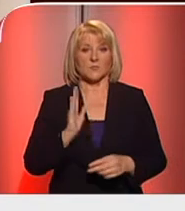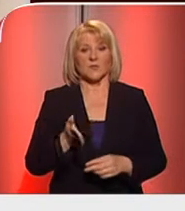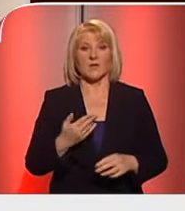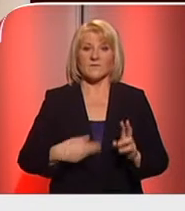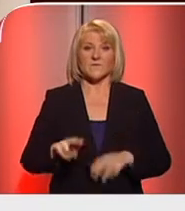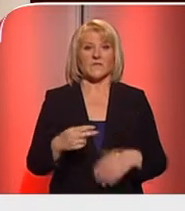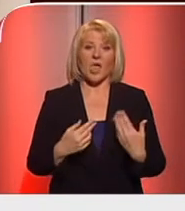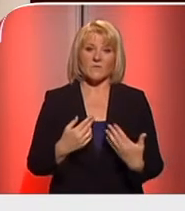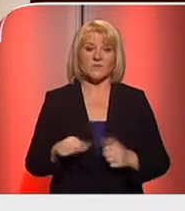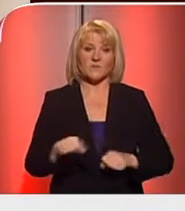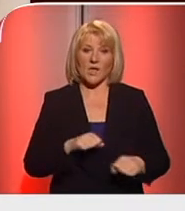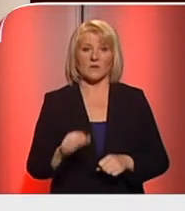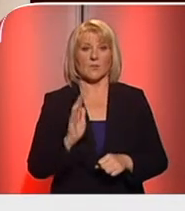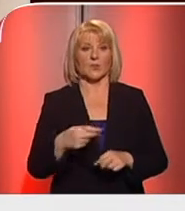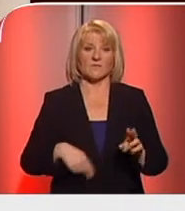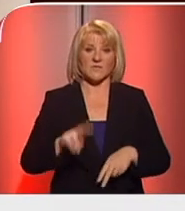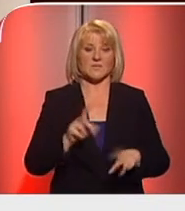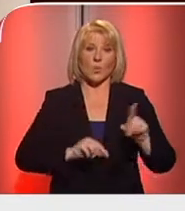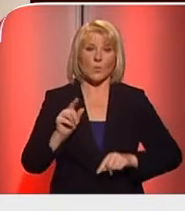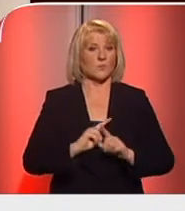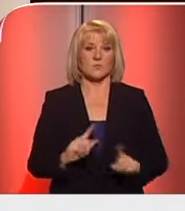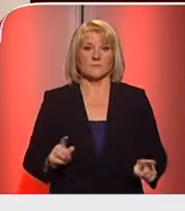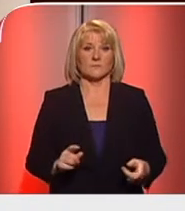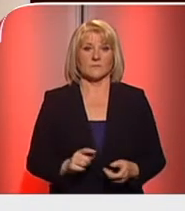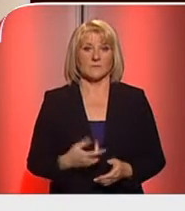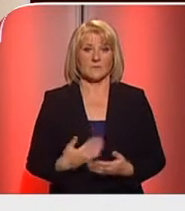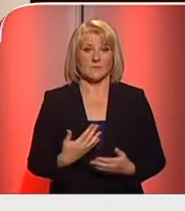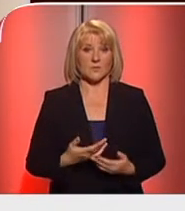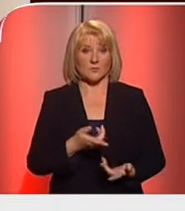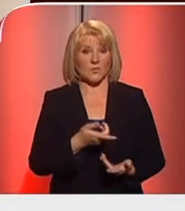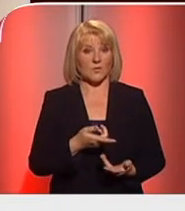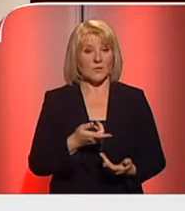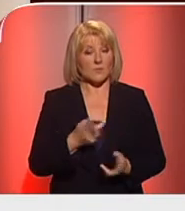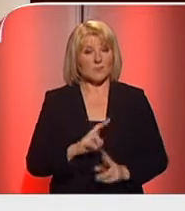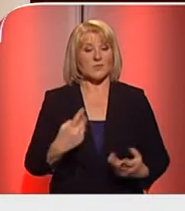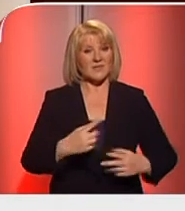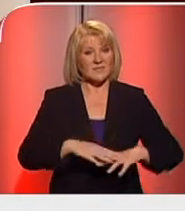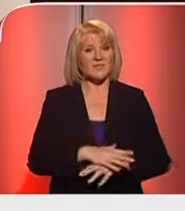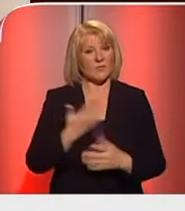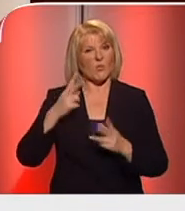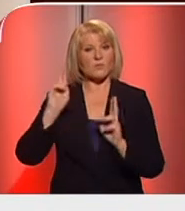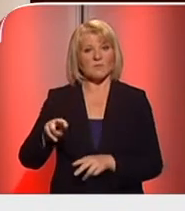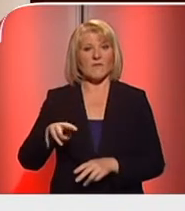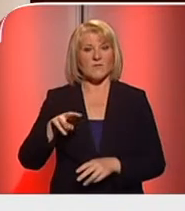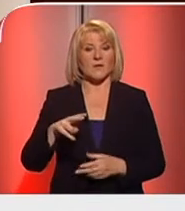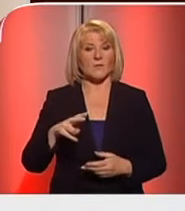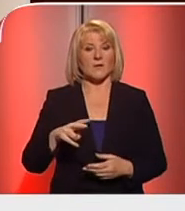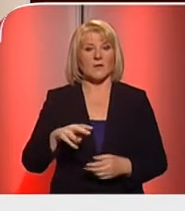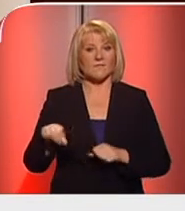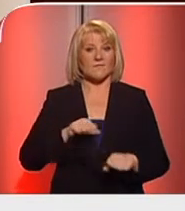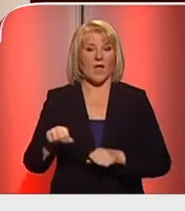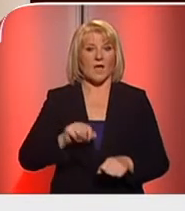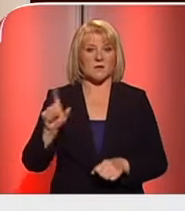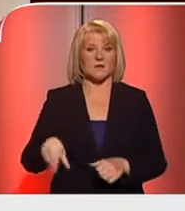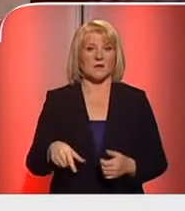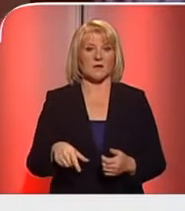třeba levicová vláda, zadluží? Víte, nemáte pochopení pro vládu teď právě i v té věci, že modifikuje